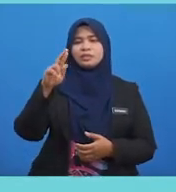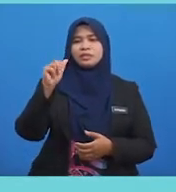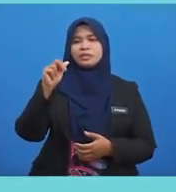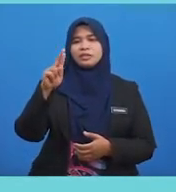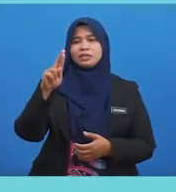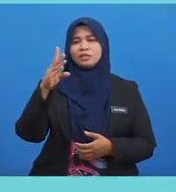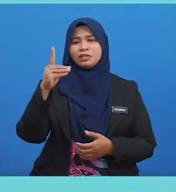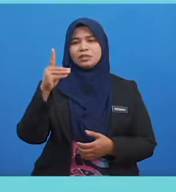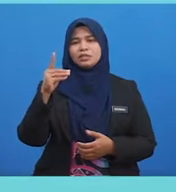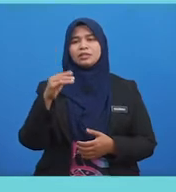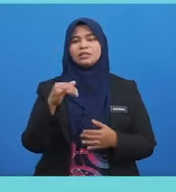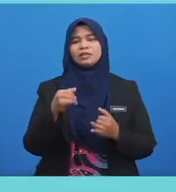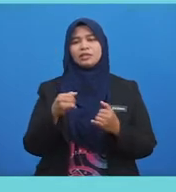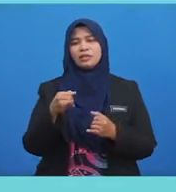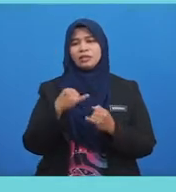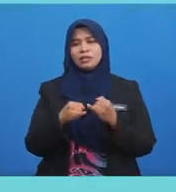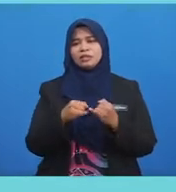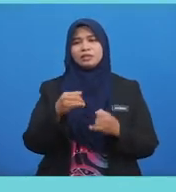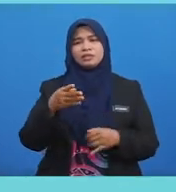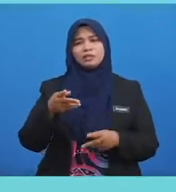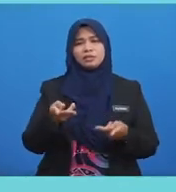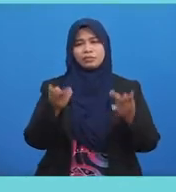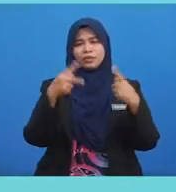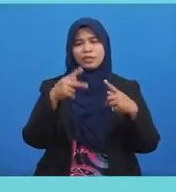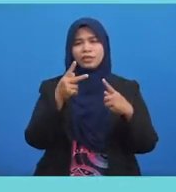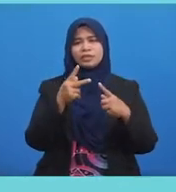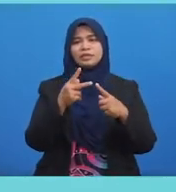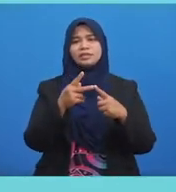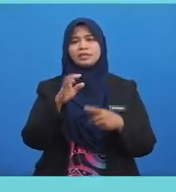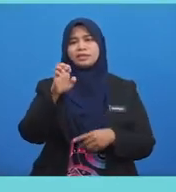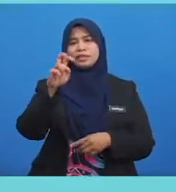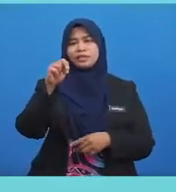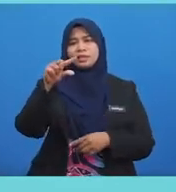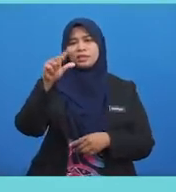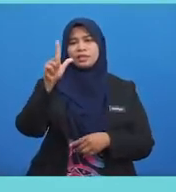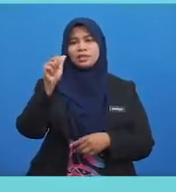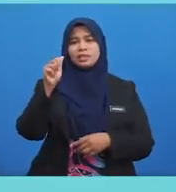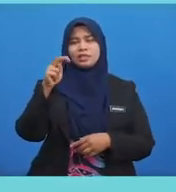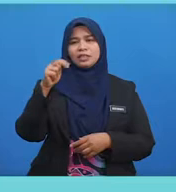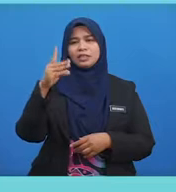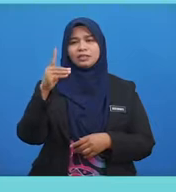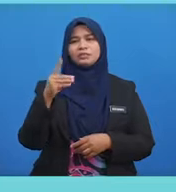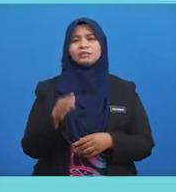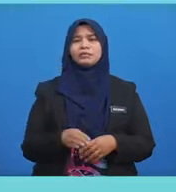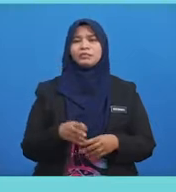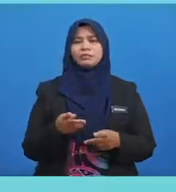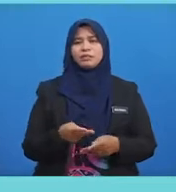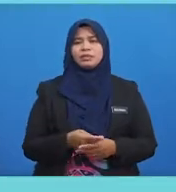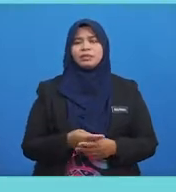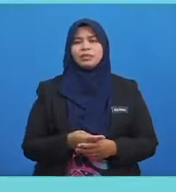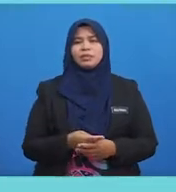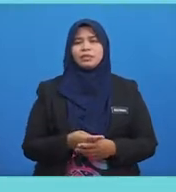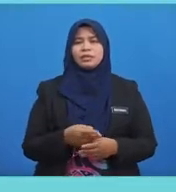Gerard T. McBrien akhirnya pulang ke England bersama-sama dokumen yang ditandatangani oleh